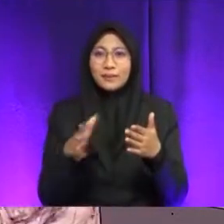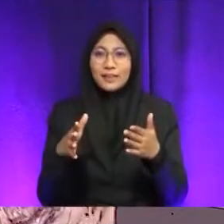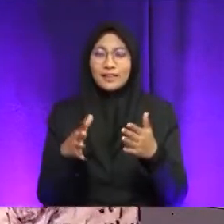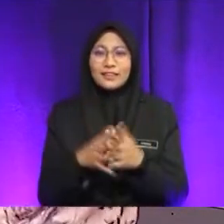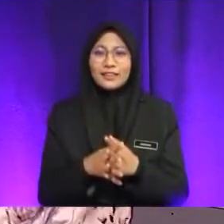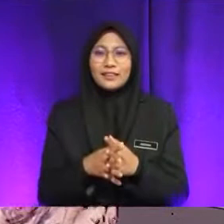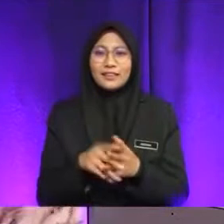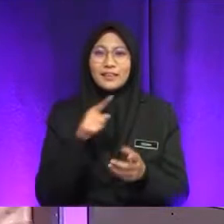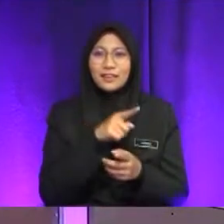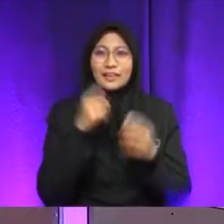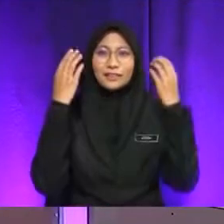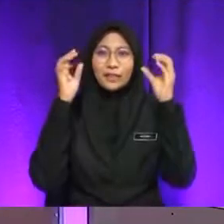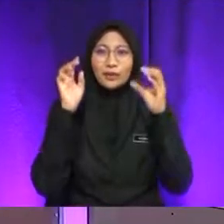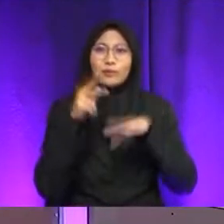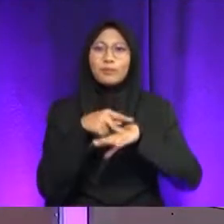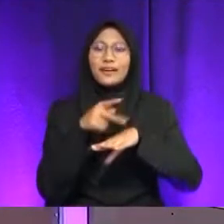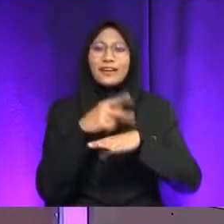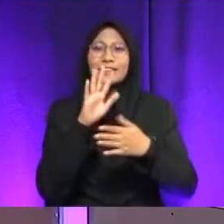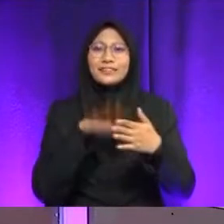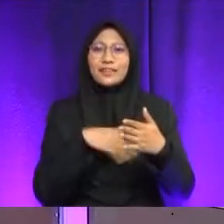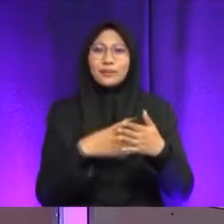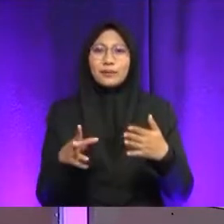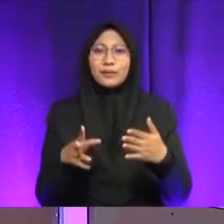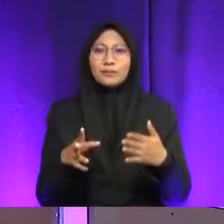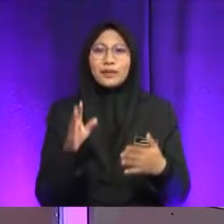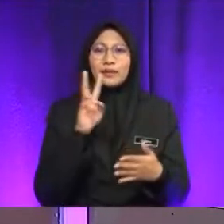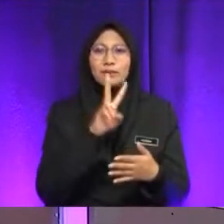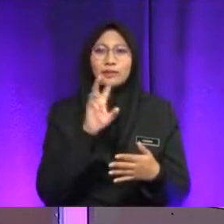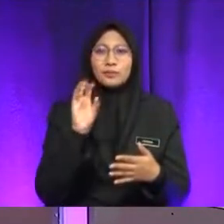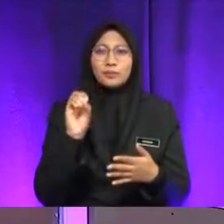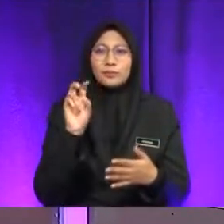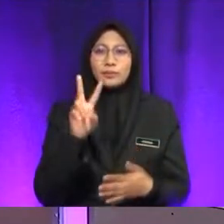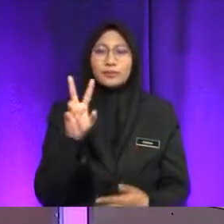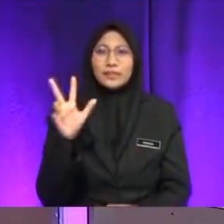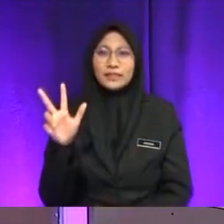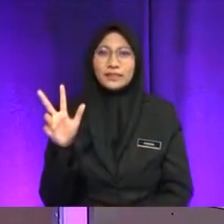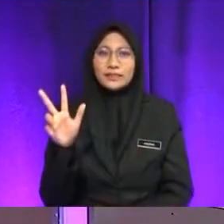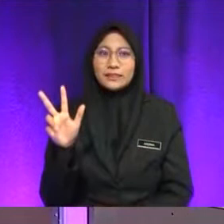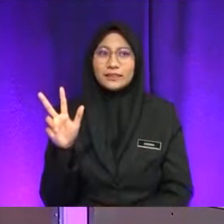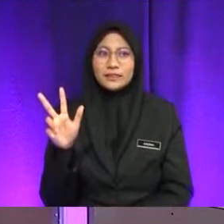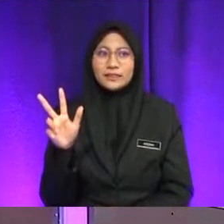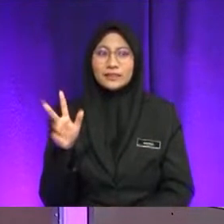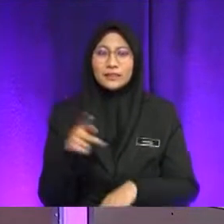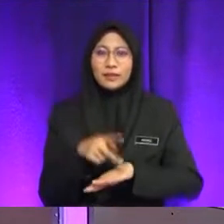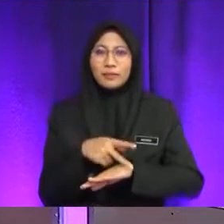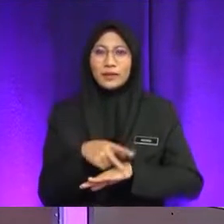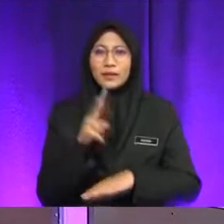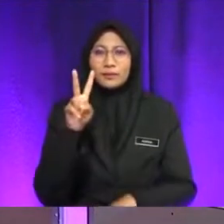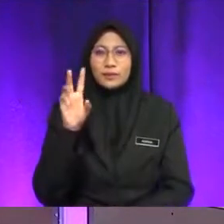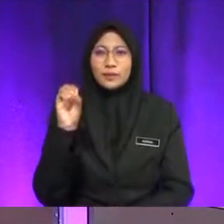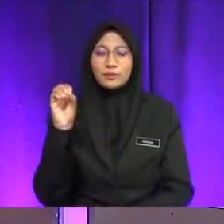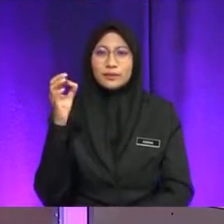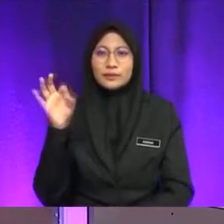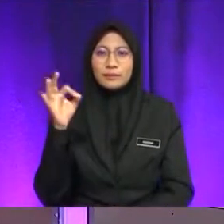kita ini lengkap kan jadwal saya oke 2023 berasaskan Alkitab 2023 berasaskan tahun 2019